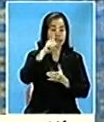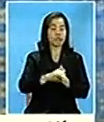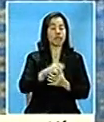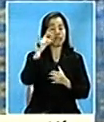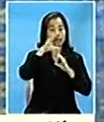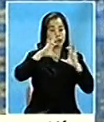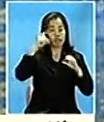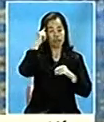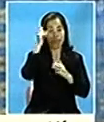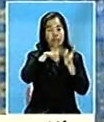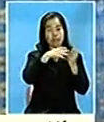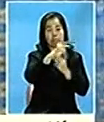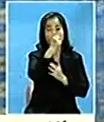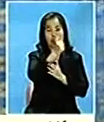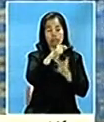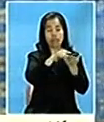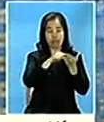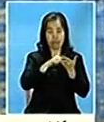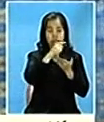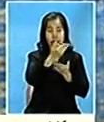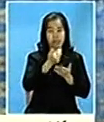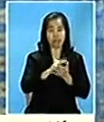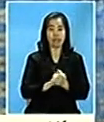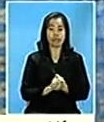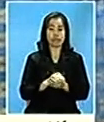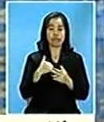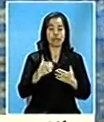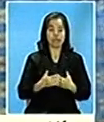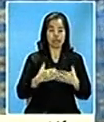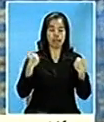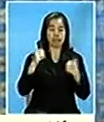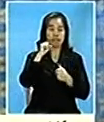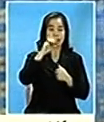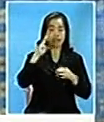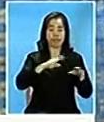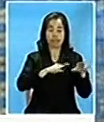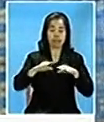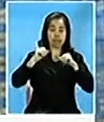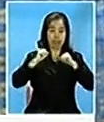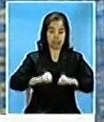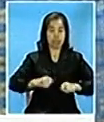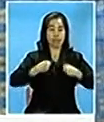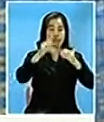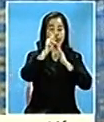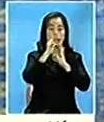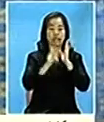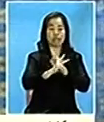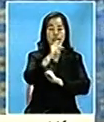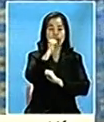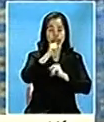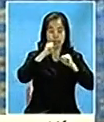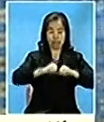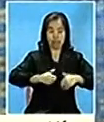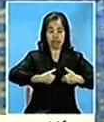ครับก็ไม่เป็นไรเสนอเข้ามารัฐบาลผมคิดว่าสภาแห่งนี้พร้อมที่จะอนุมัติกฎหมายดีๆอย่างนี้ออก